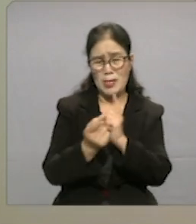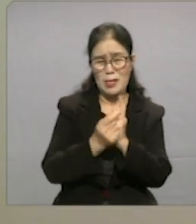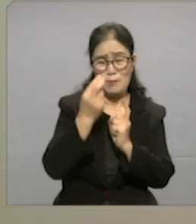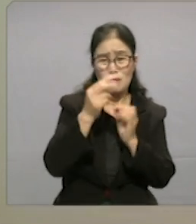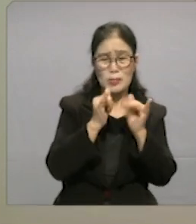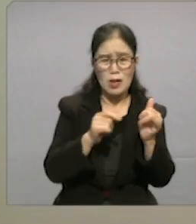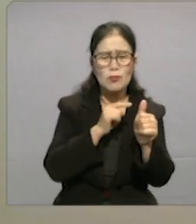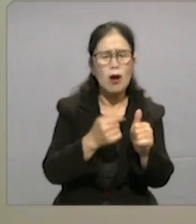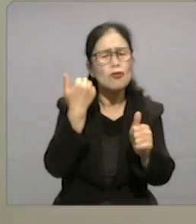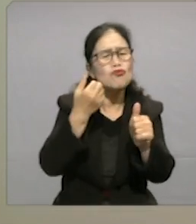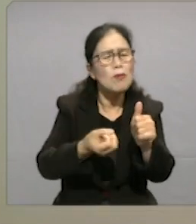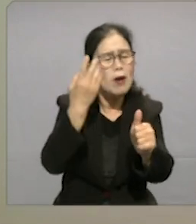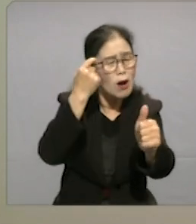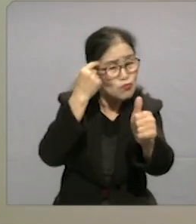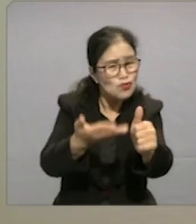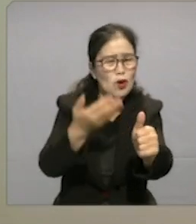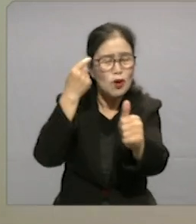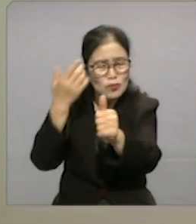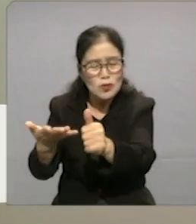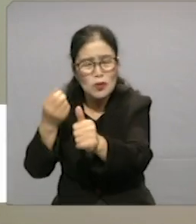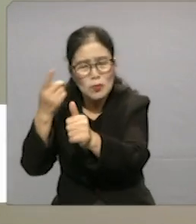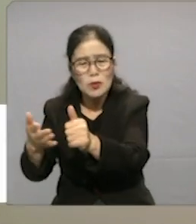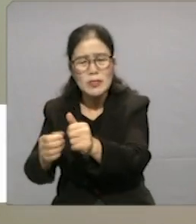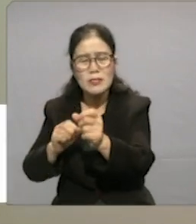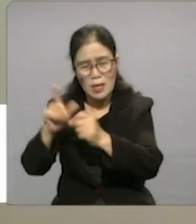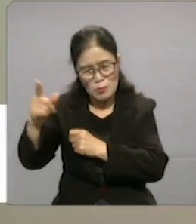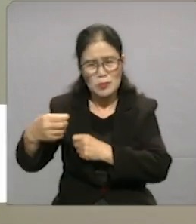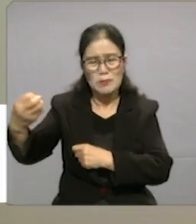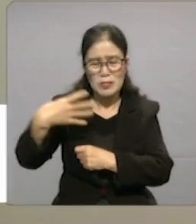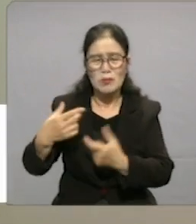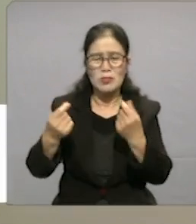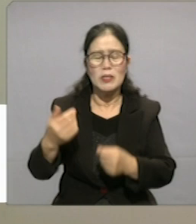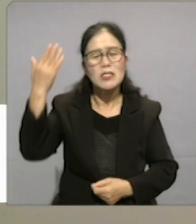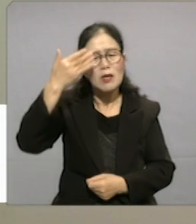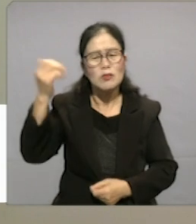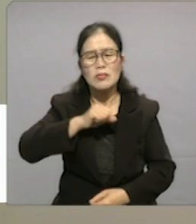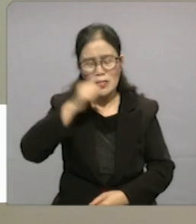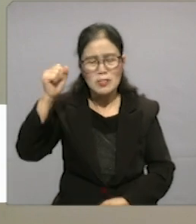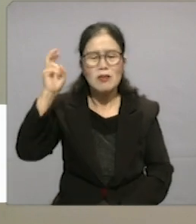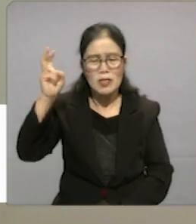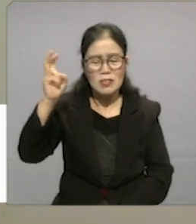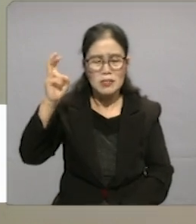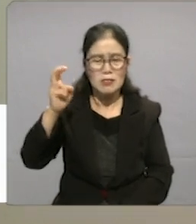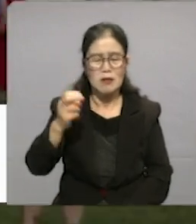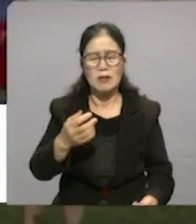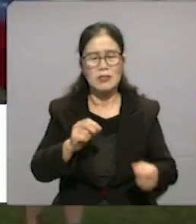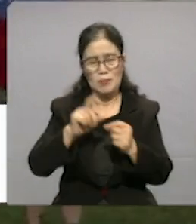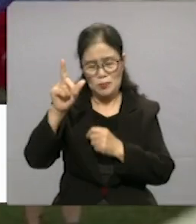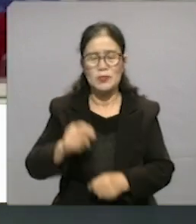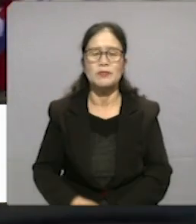미국인들에게 누가 될 것 같냐라고 물어보면은 대부분이 지금 말씀하신 것처럼 트럼프가 당선될 것 같다고 예상하는